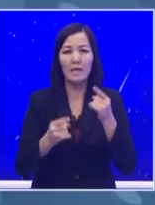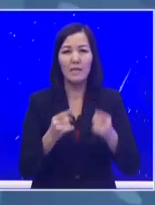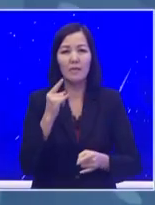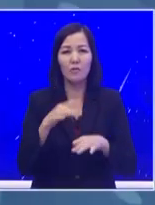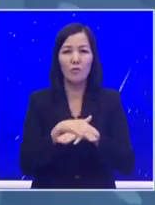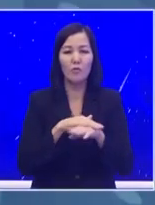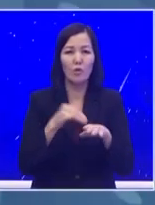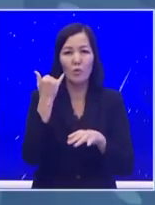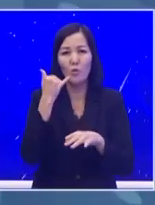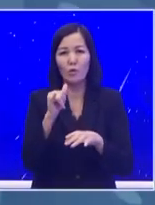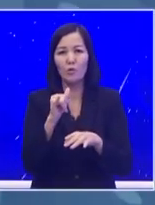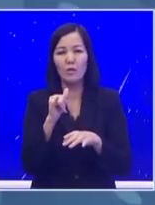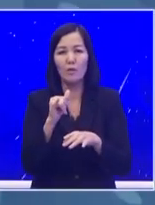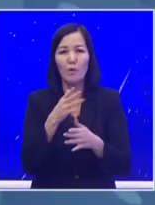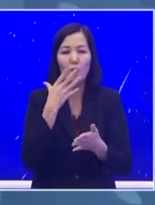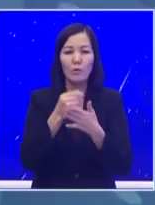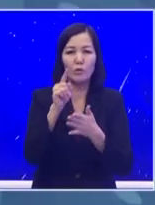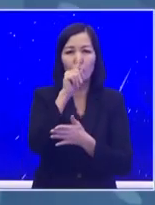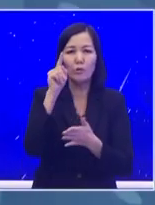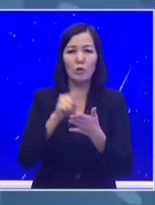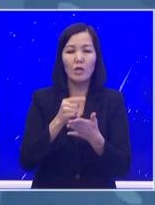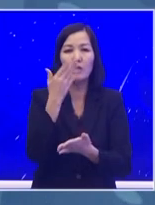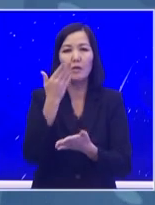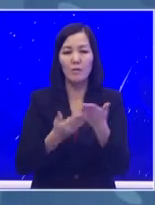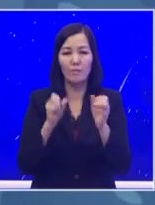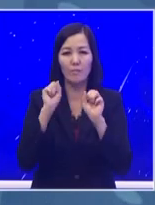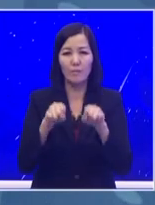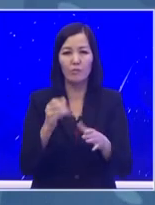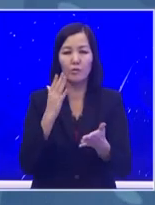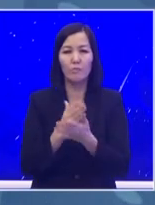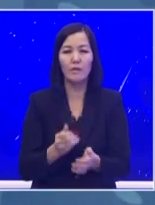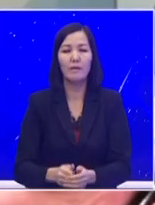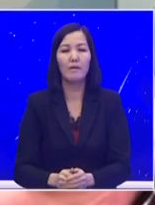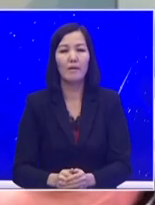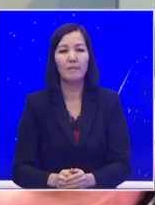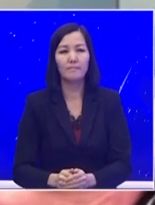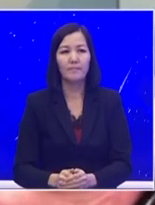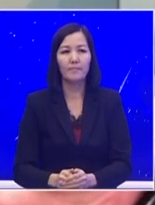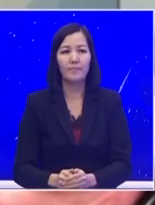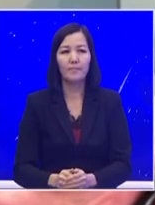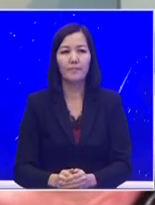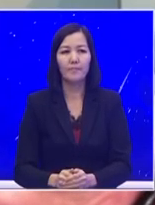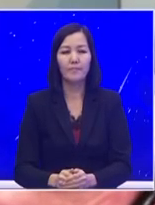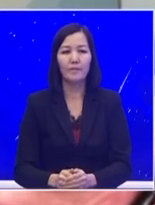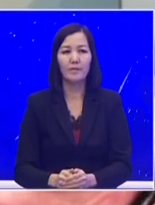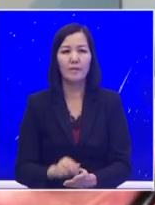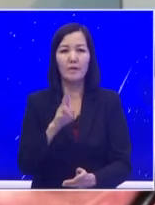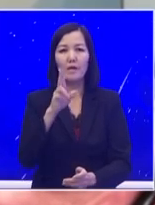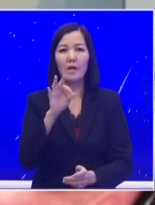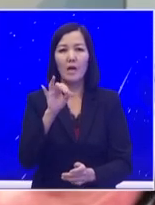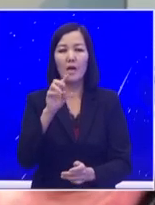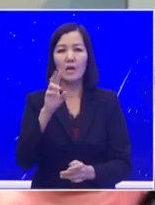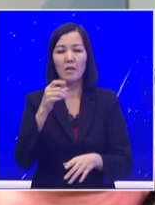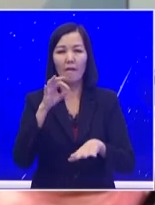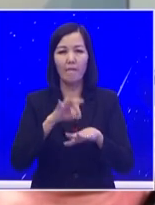кезінде тұрғындар қоңырау шалып, көкейтесті сауалдарын қоюға мүмкіндіктері бар. Коронавирус инфекциясы тіркелген